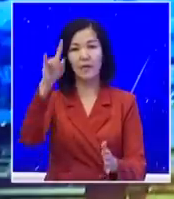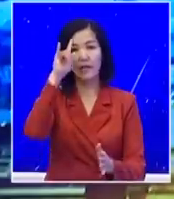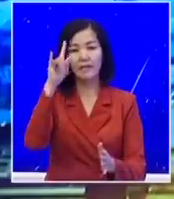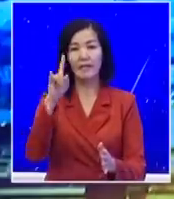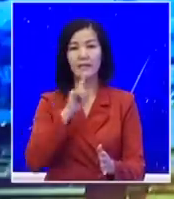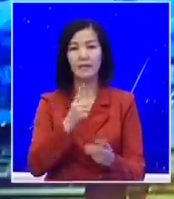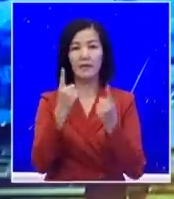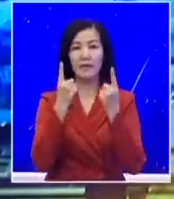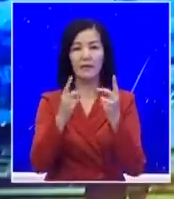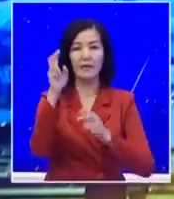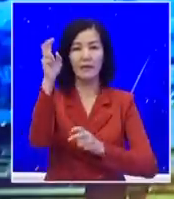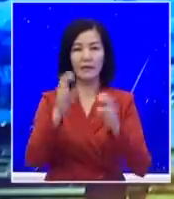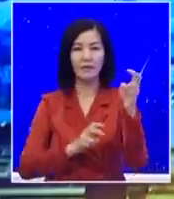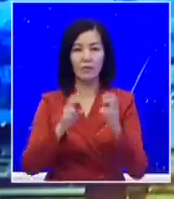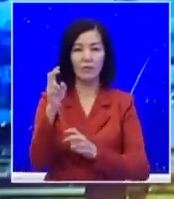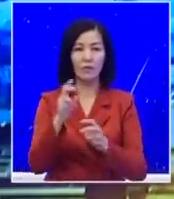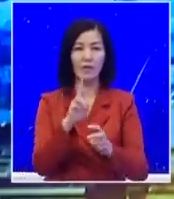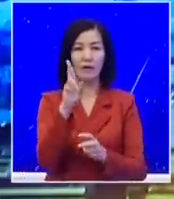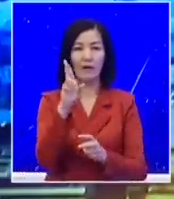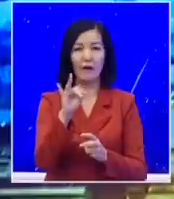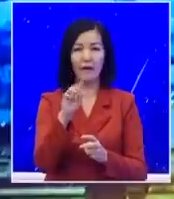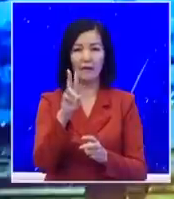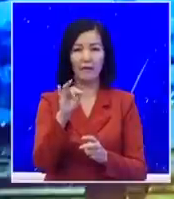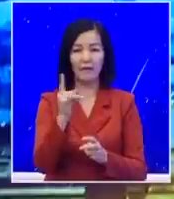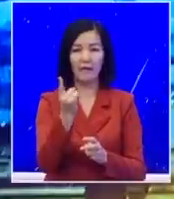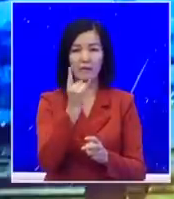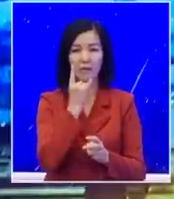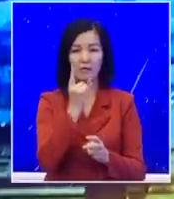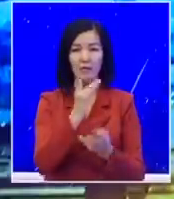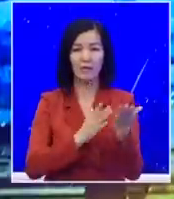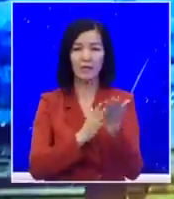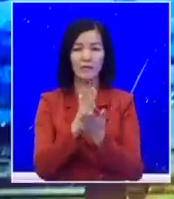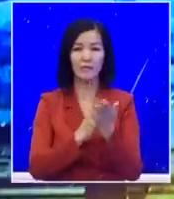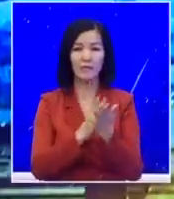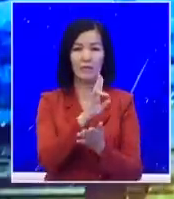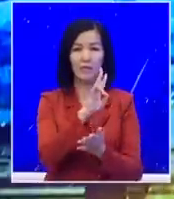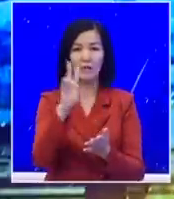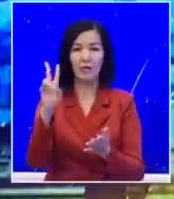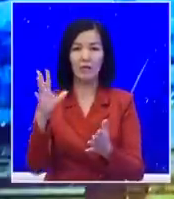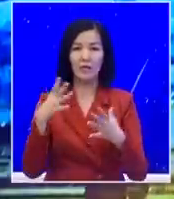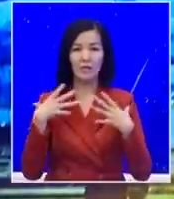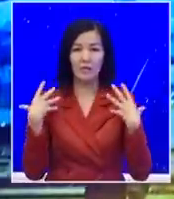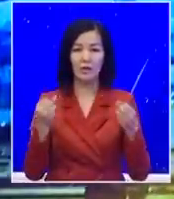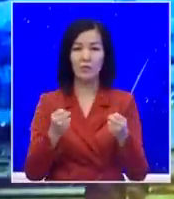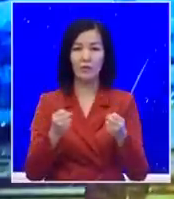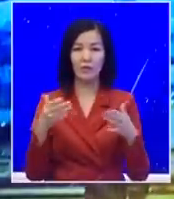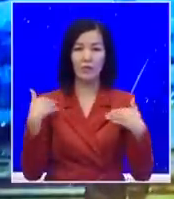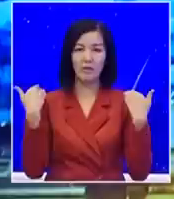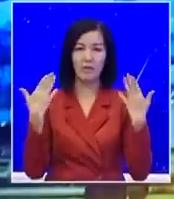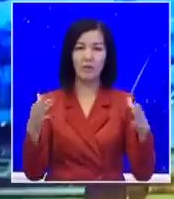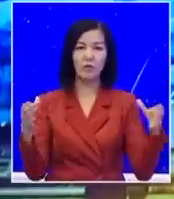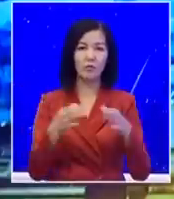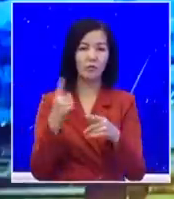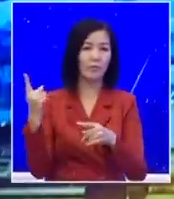Қазақстандағы ірі кәсіпорынның бірі Қайнар аккумулятор зауытының қызметкерлері елбасының тезірек сауығып кетуін тіледі. Ұжым тұңғыш президент